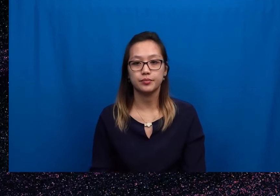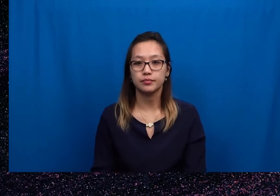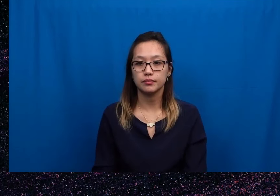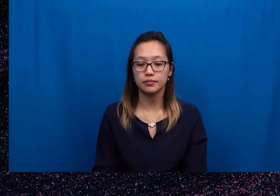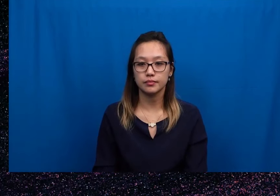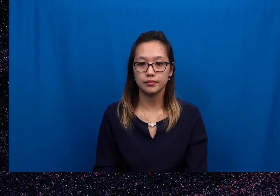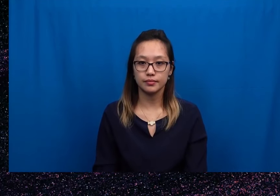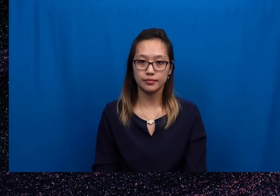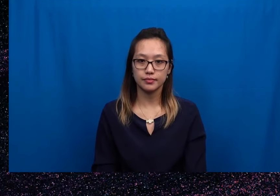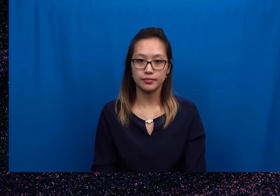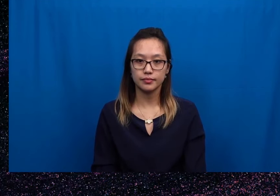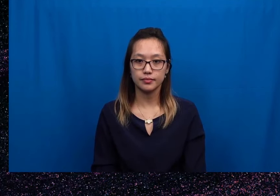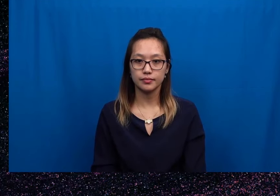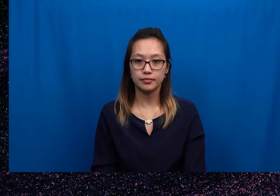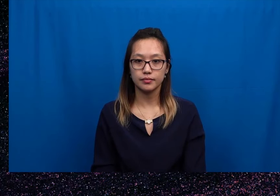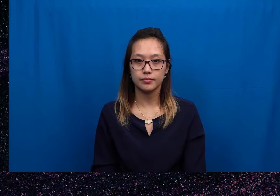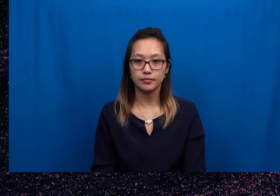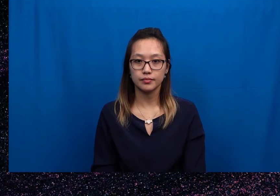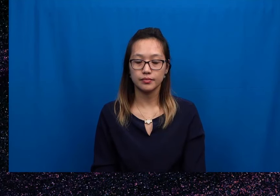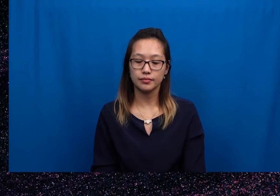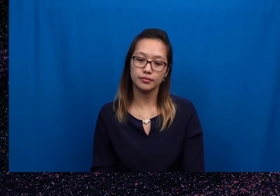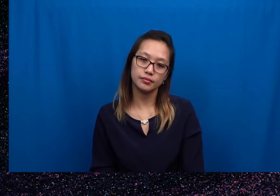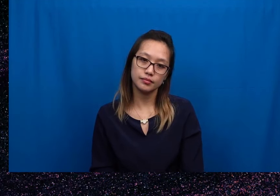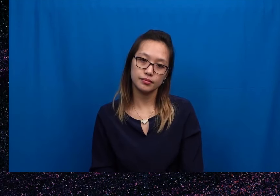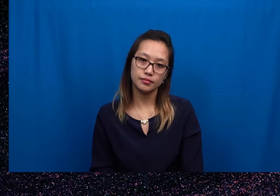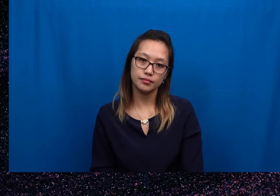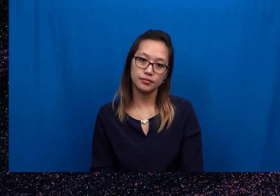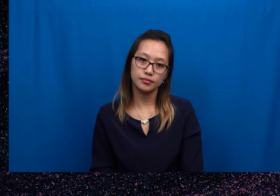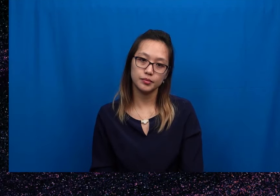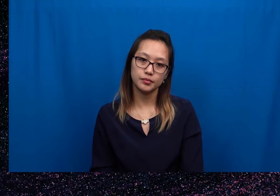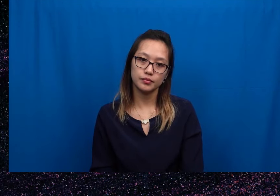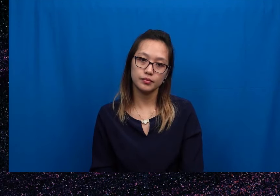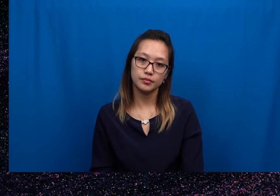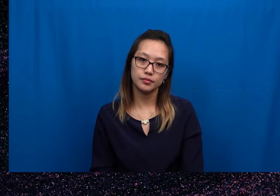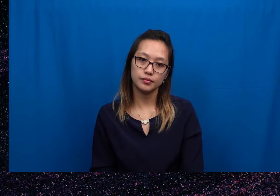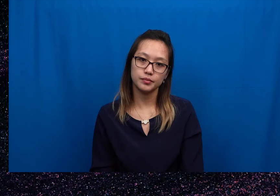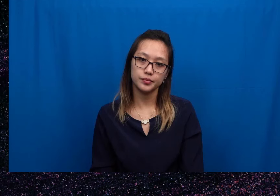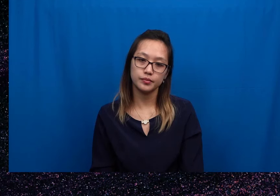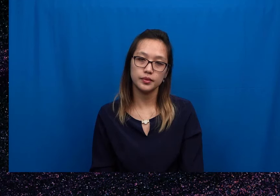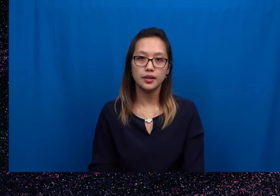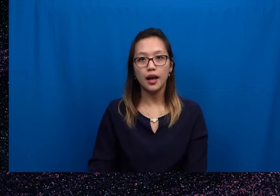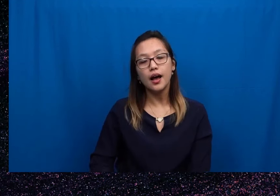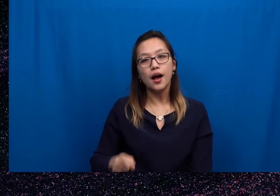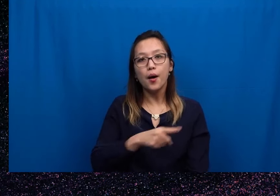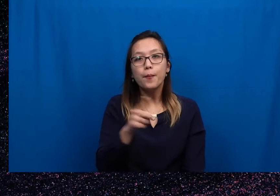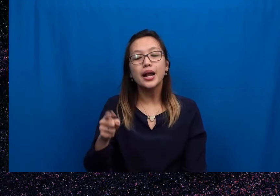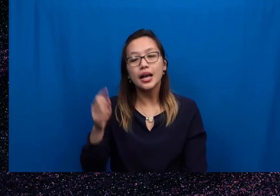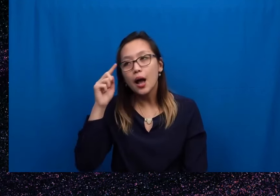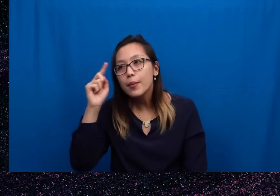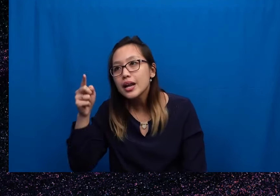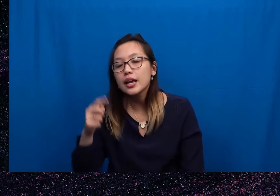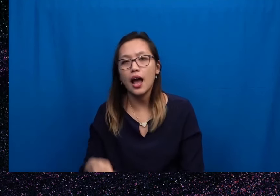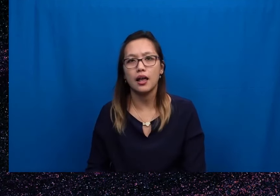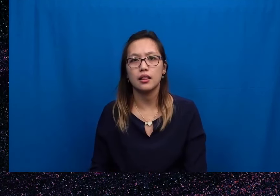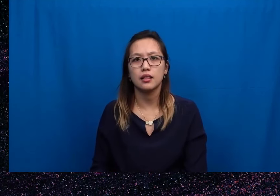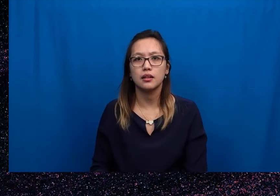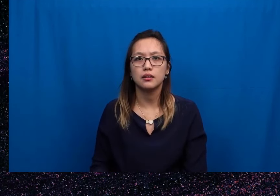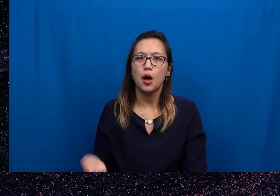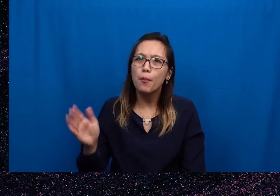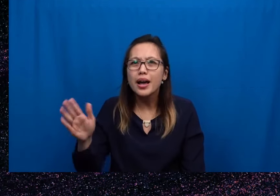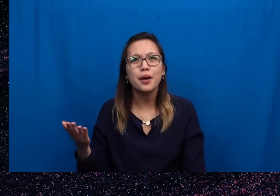Gloria. Mereka menemukan simbol bagaimana Allah bekerja kepada ciptaannya. Atau